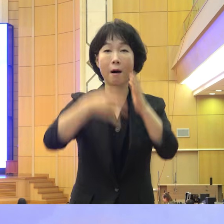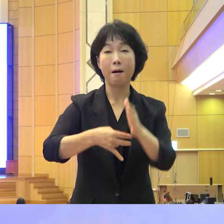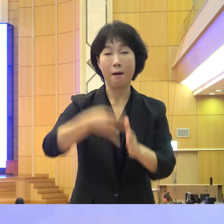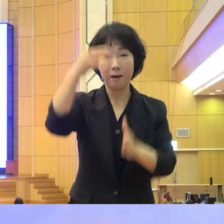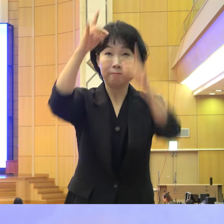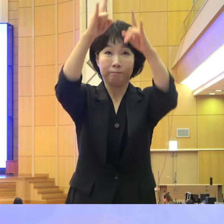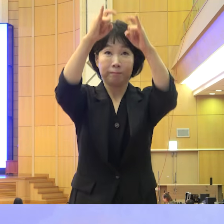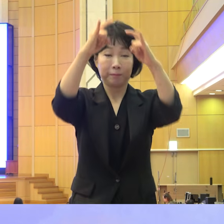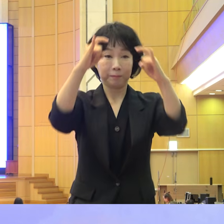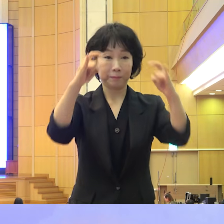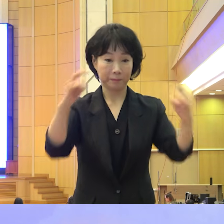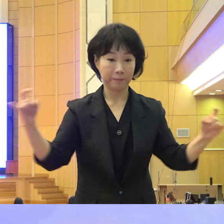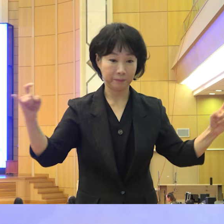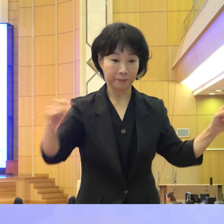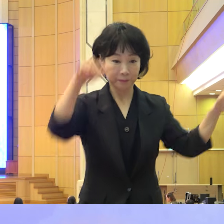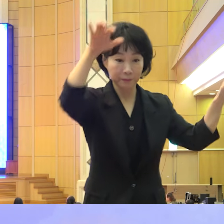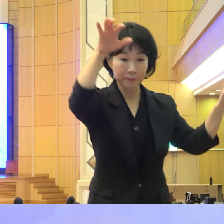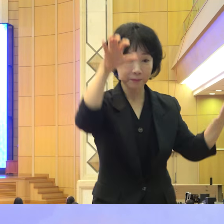예루살렘 성에서